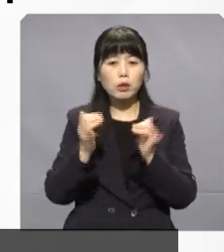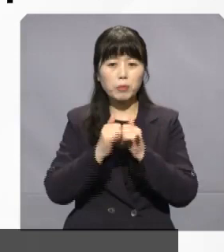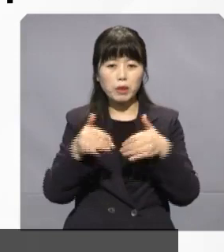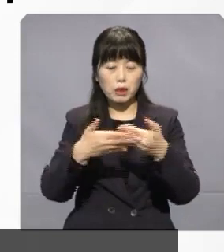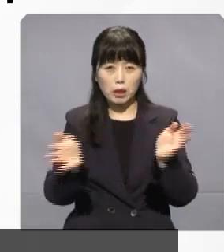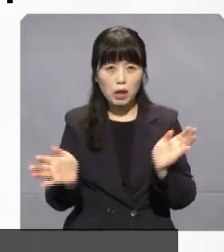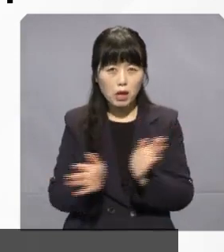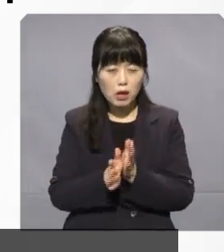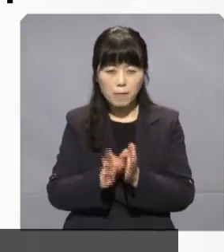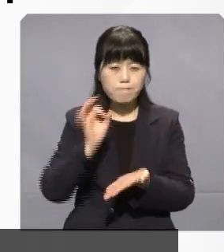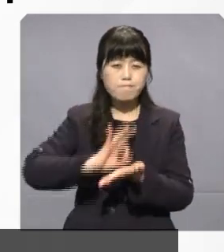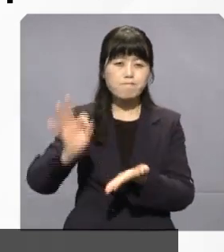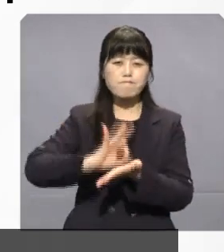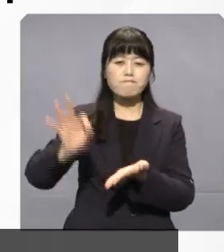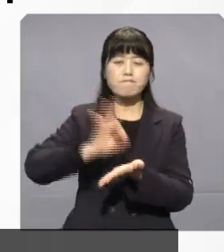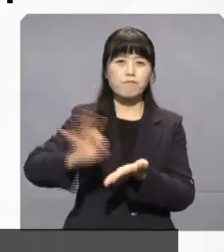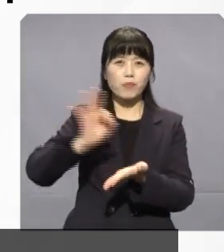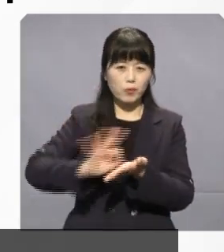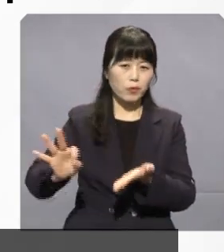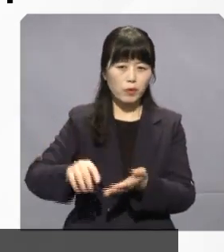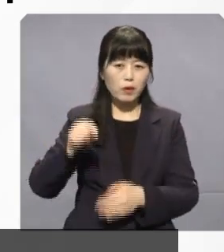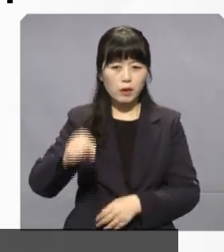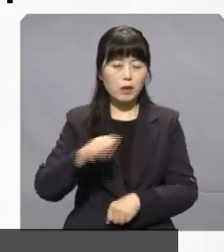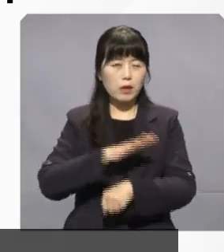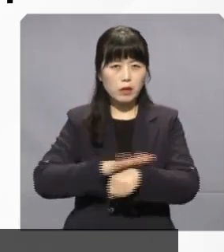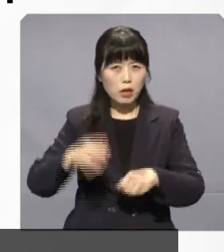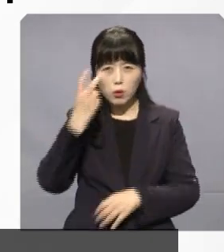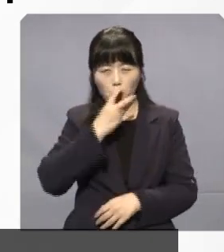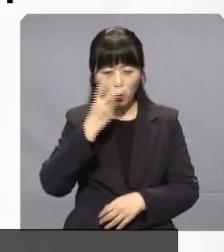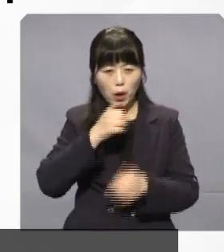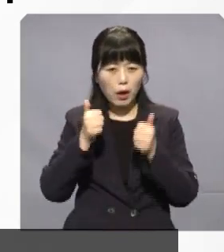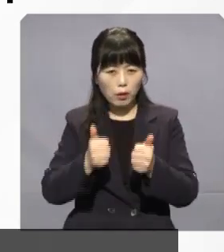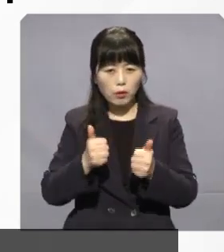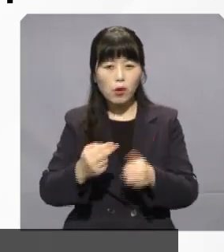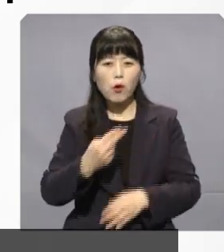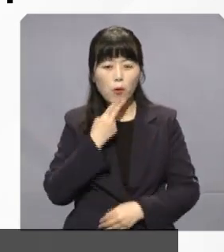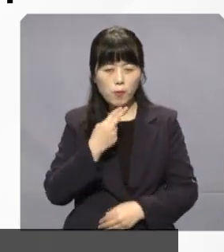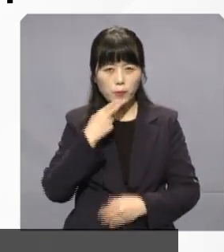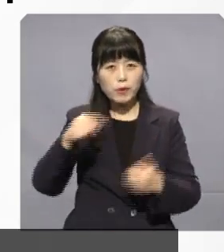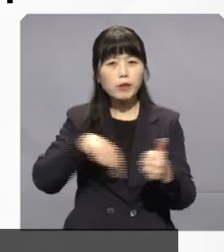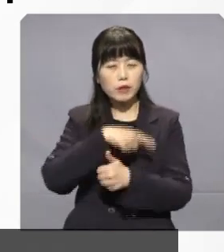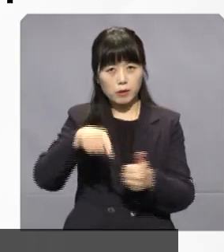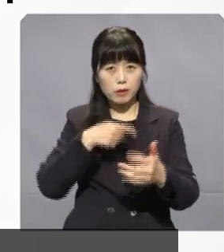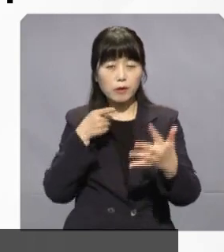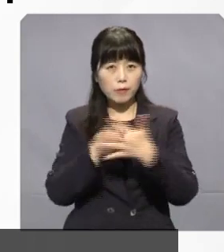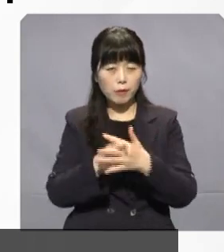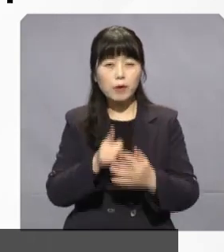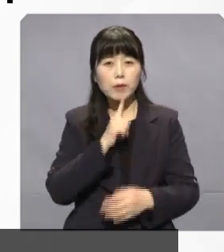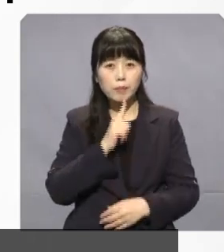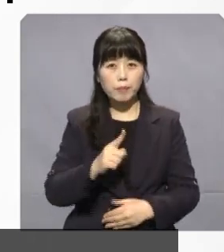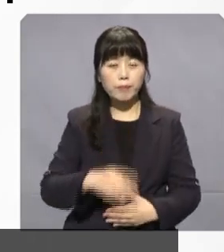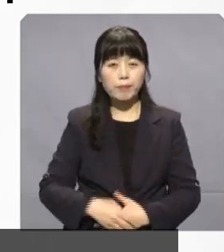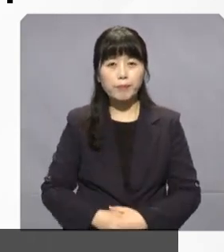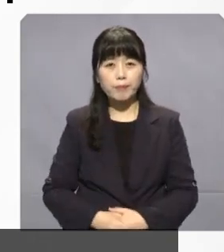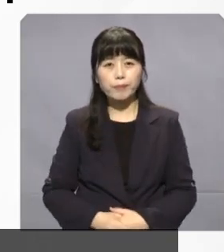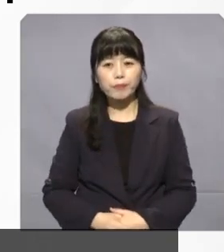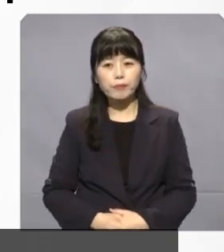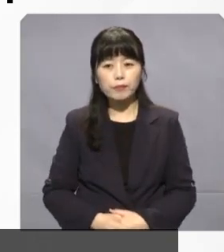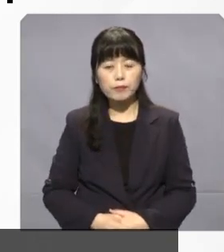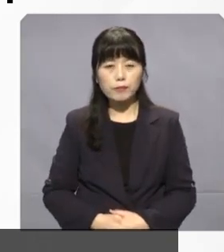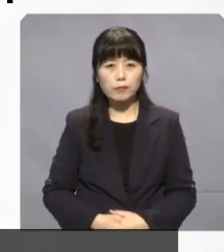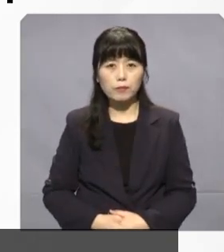시민단체들의 돈을 펑펑 쏟아붓고 제대로 감사조차 하지 않은 실정이 드러난 것이다 이렇게